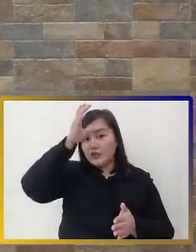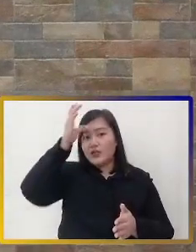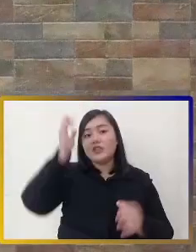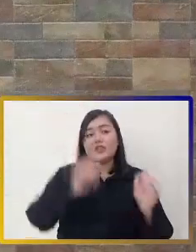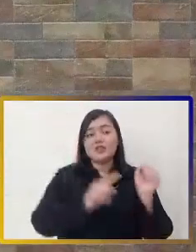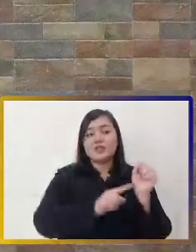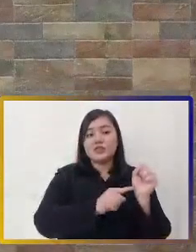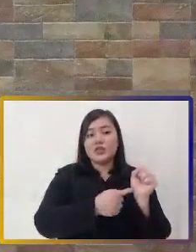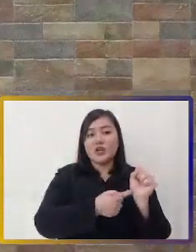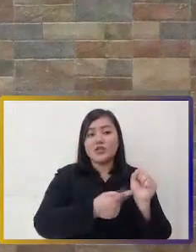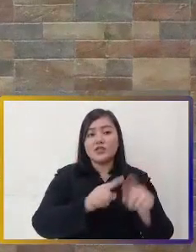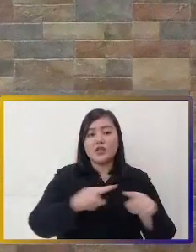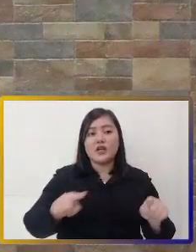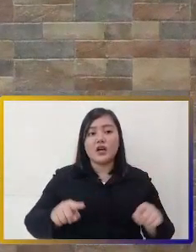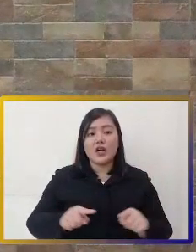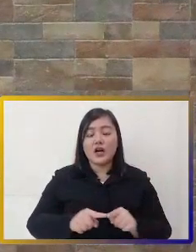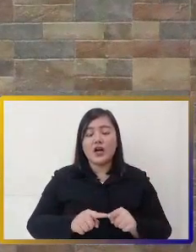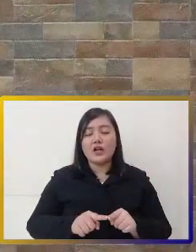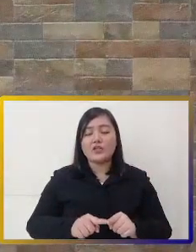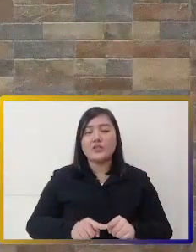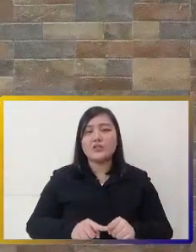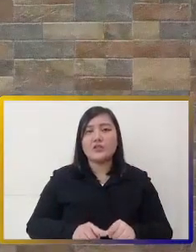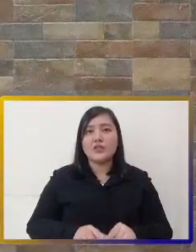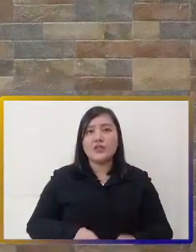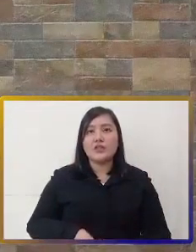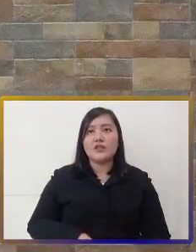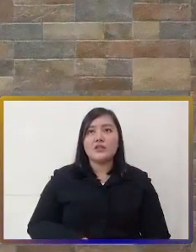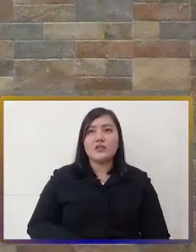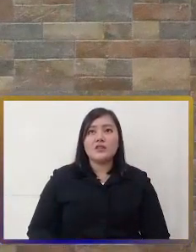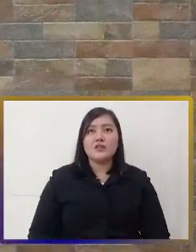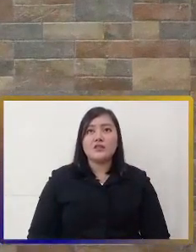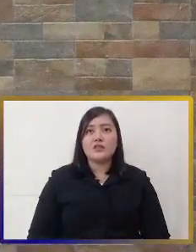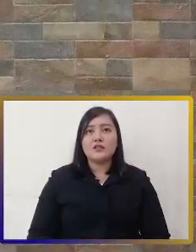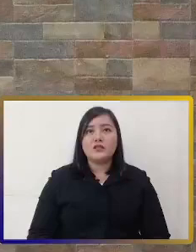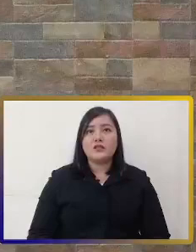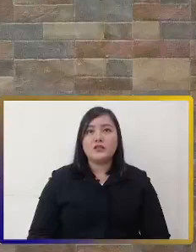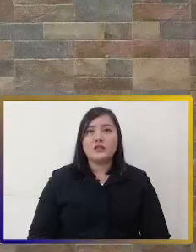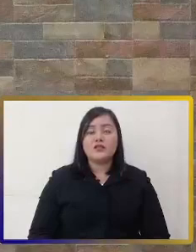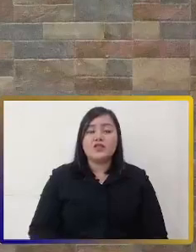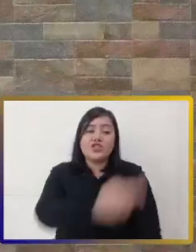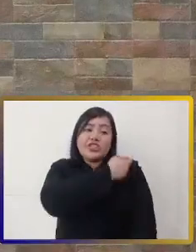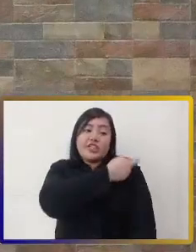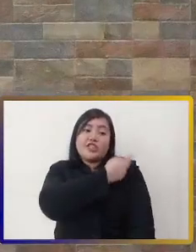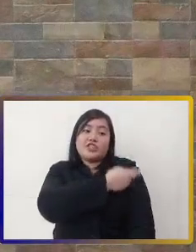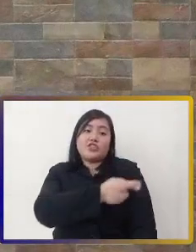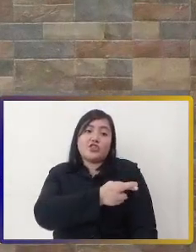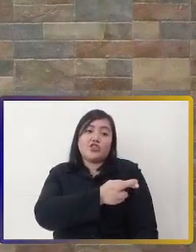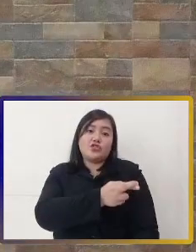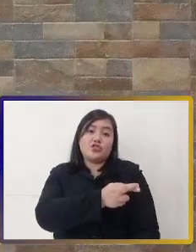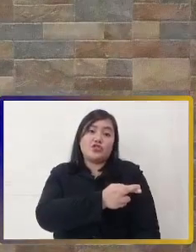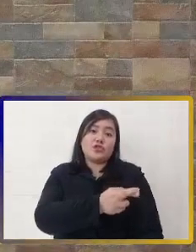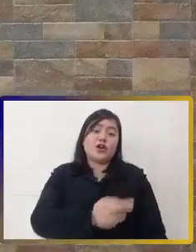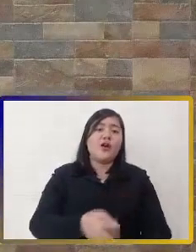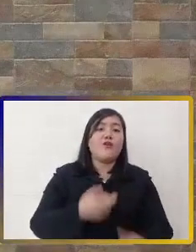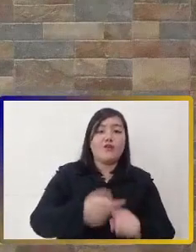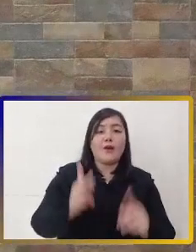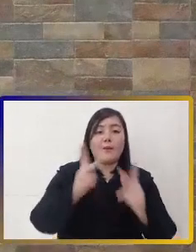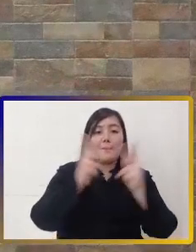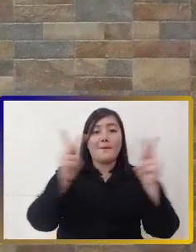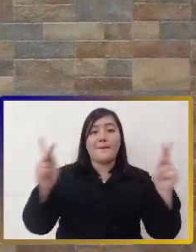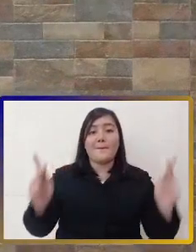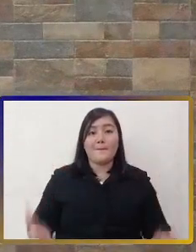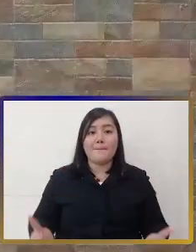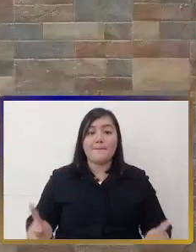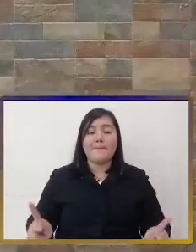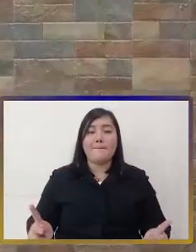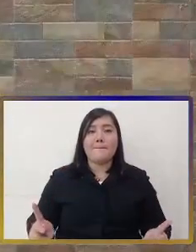Gnosticism. Yan po yung pinakaugat na ang practice po niyan ay practice ng mga Pharisees at ng mga Sadducees. Na